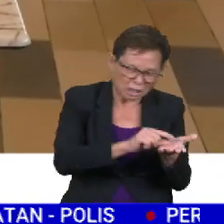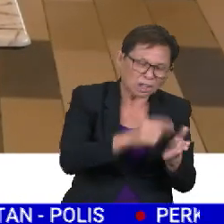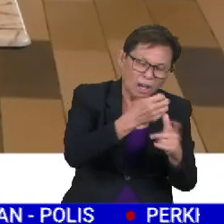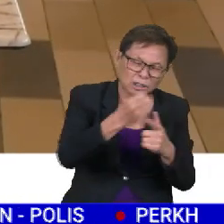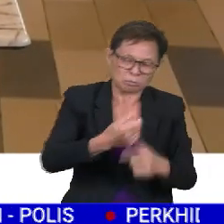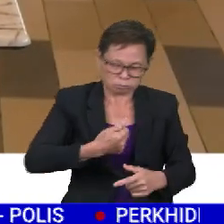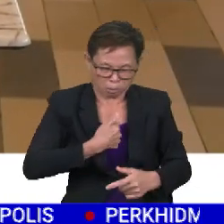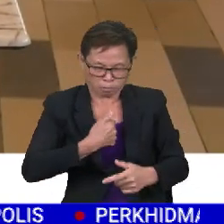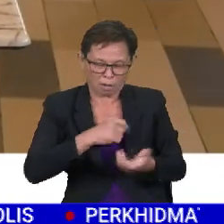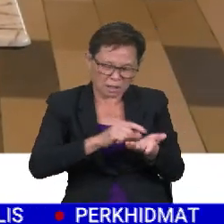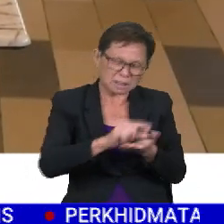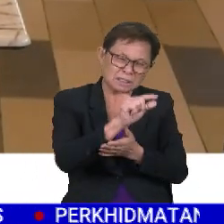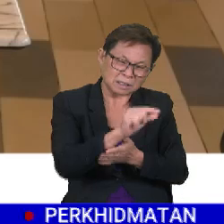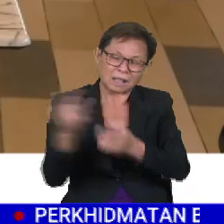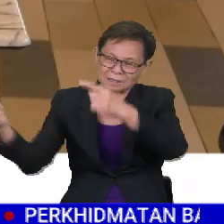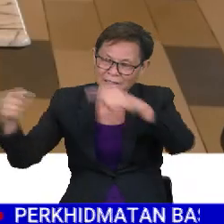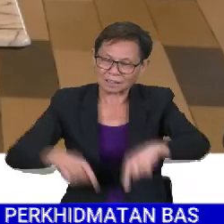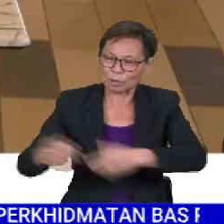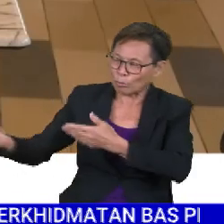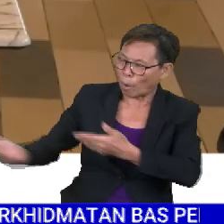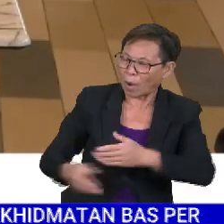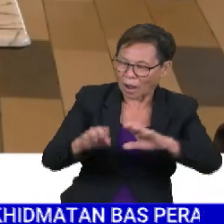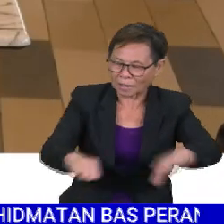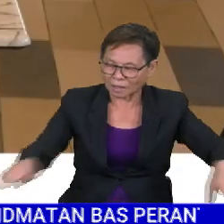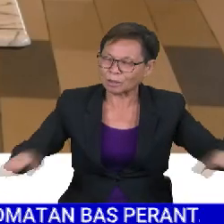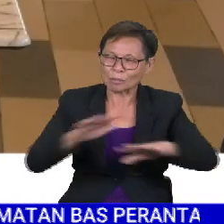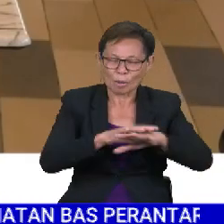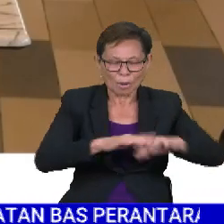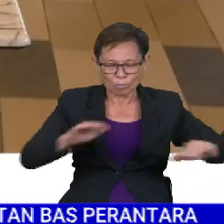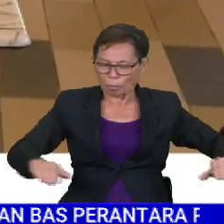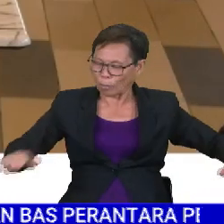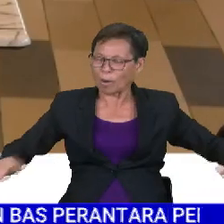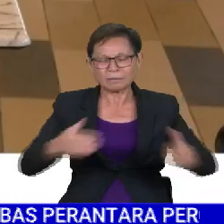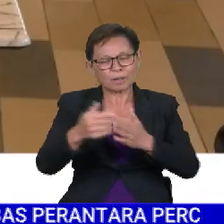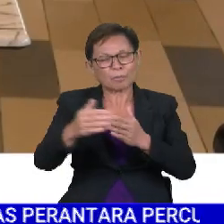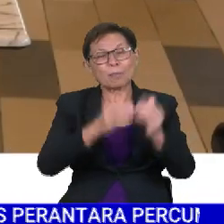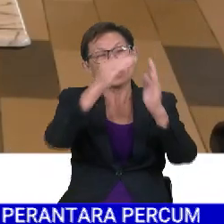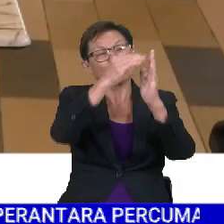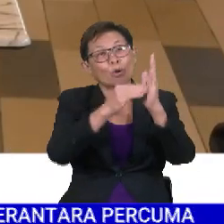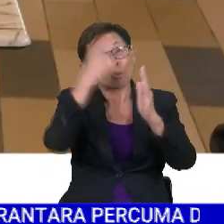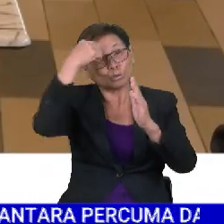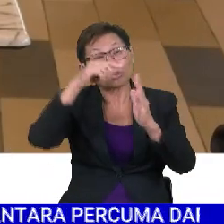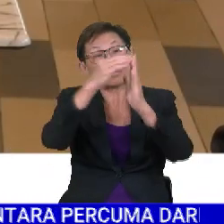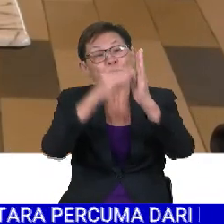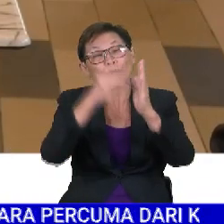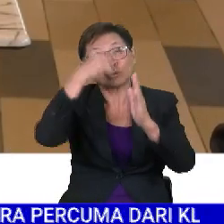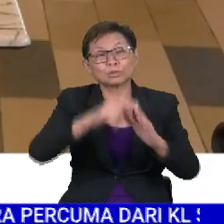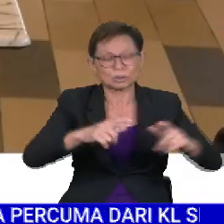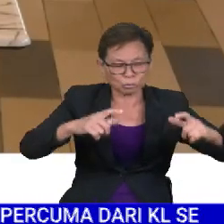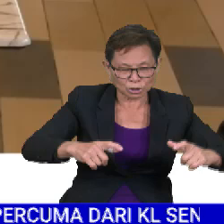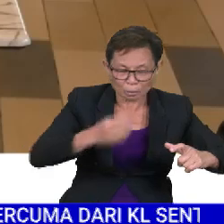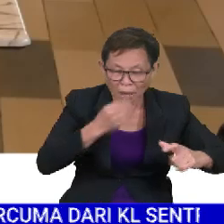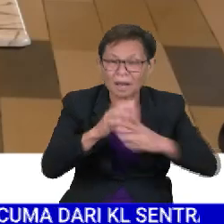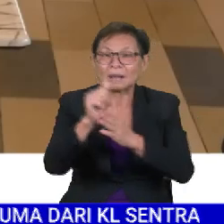berpendapatan rendah. Jadi bila dia datang sini, dia bawa anak dia ramai-ramai pun tak apa. Sebabnya menu untuk satu dish tu